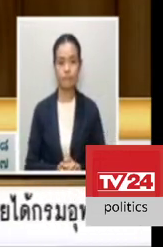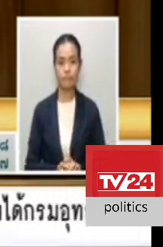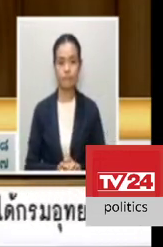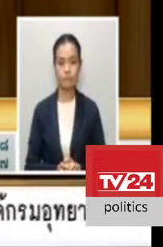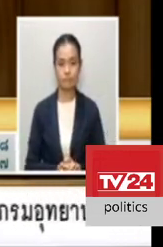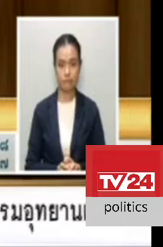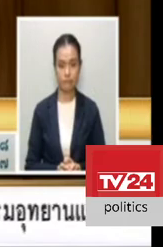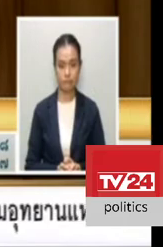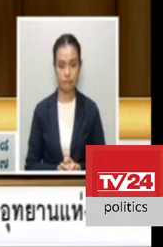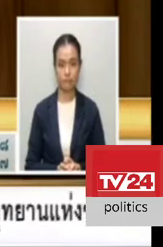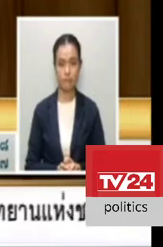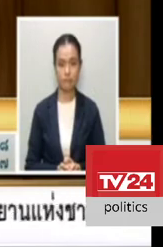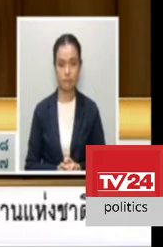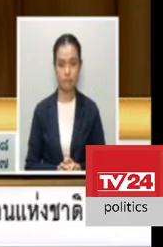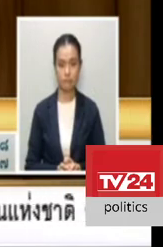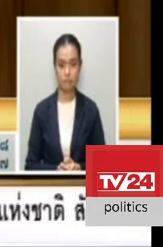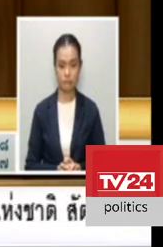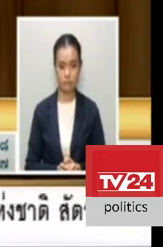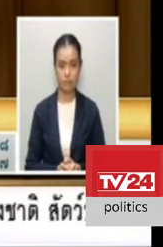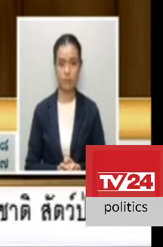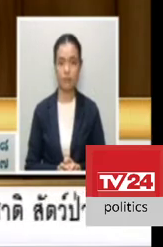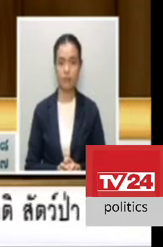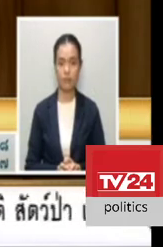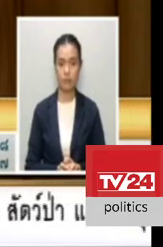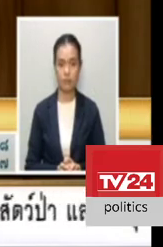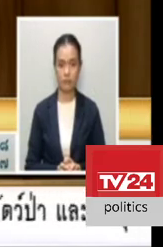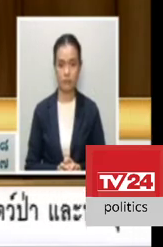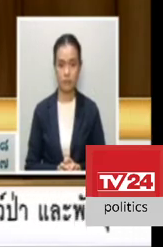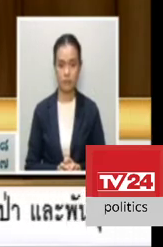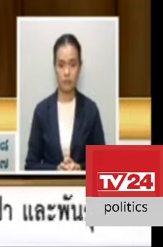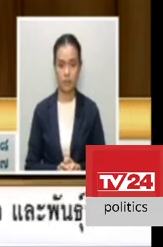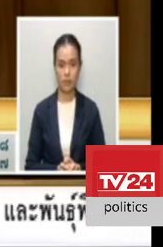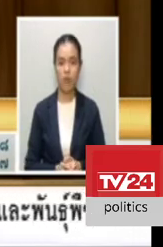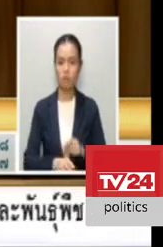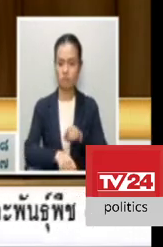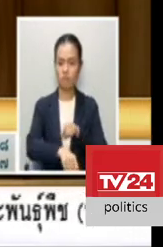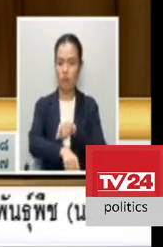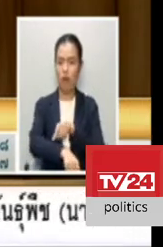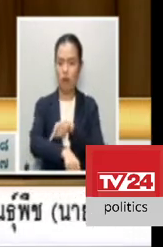ได้ใช้เวลาเตรียมการกันจริงๆก็นานโขนะครับ